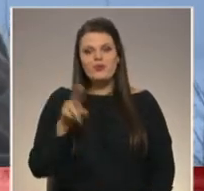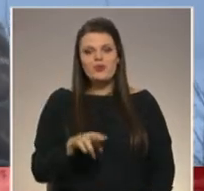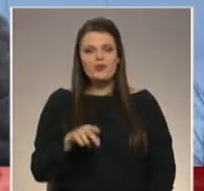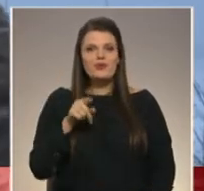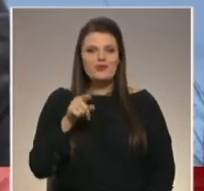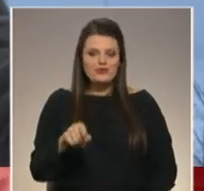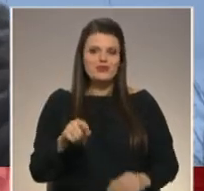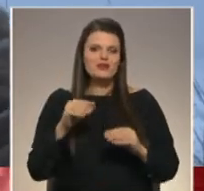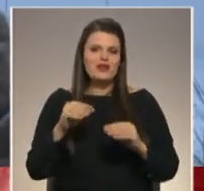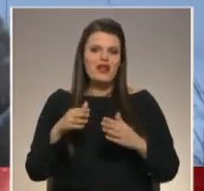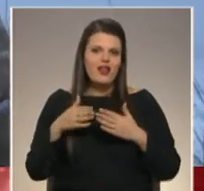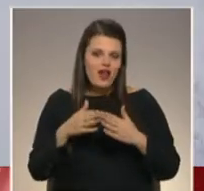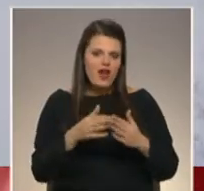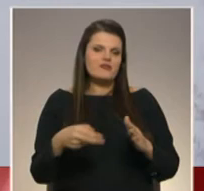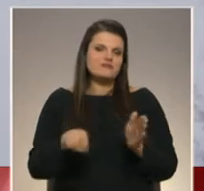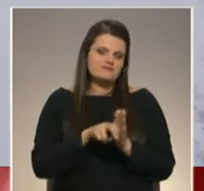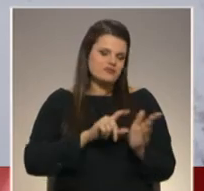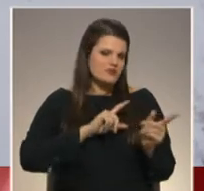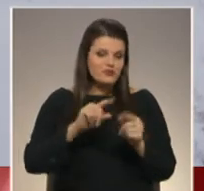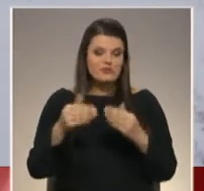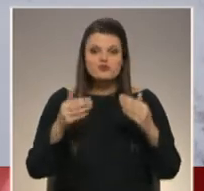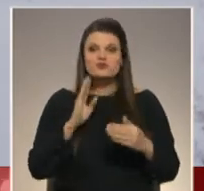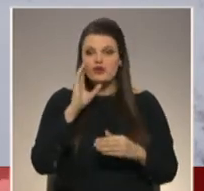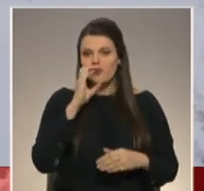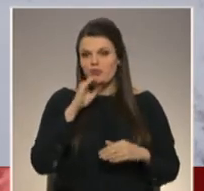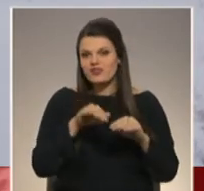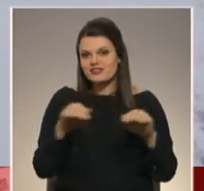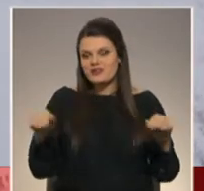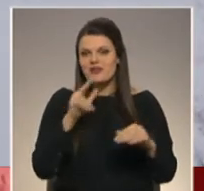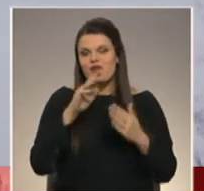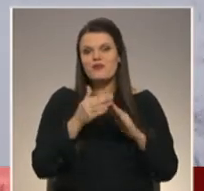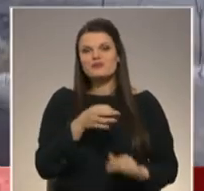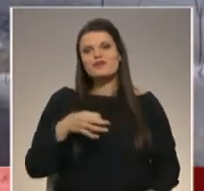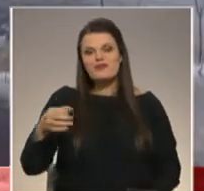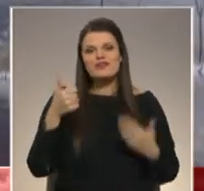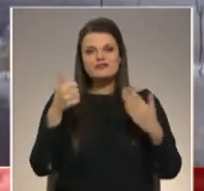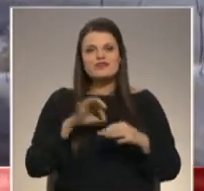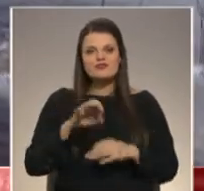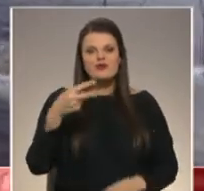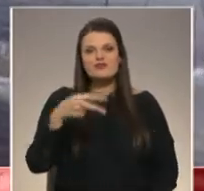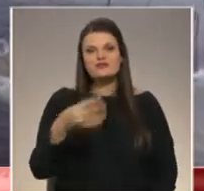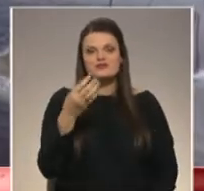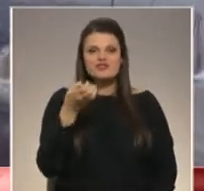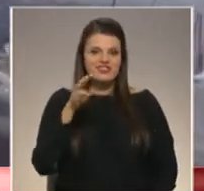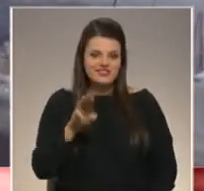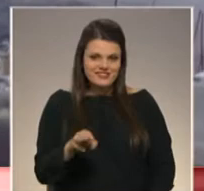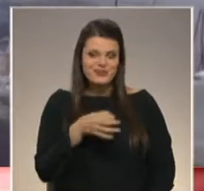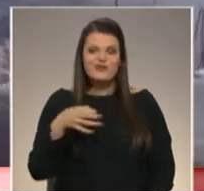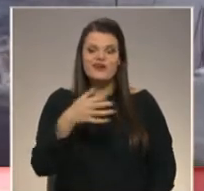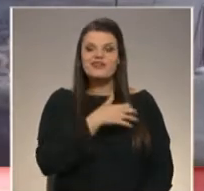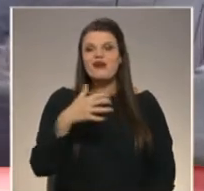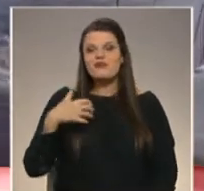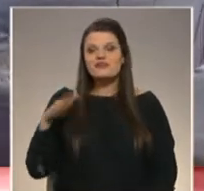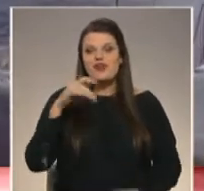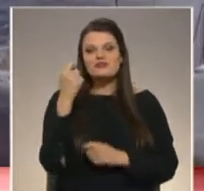i turais jau ar laivom prūjam. Šorīt ūdens līmenis Daugavā Daugavpils novadā sasniedza 6 metrus un 24 centimetrus. Novada pašvaldības un